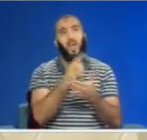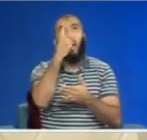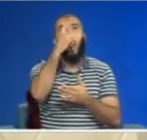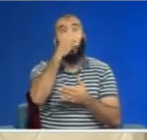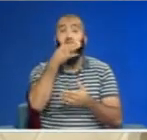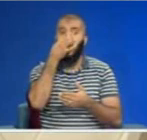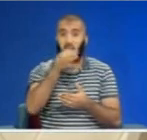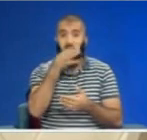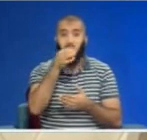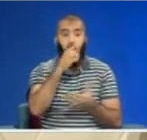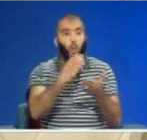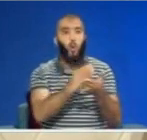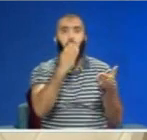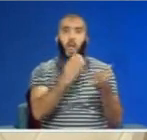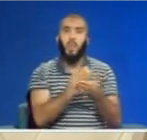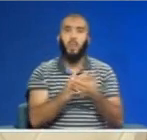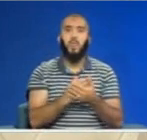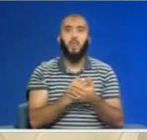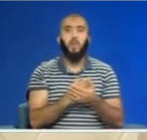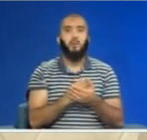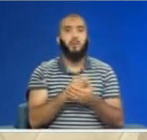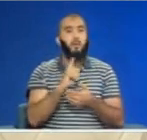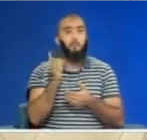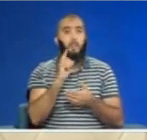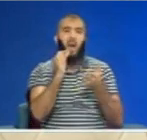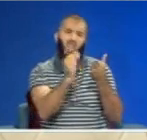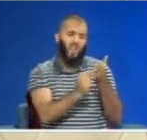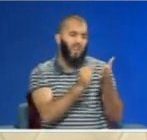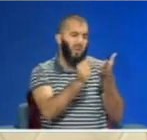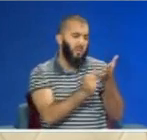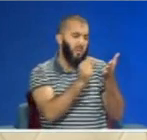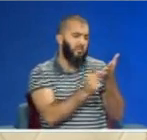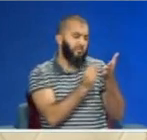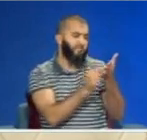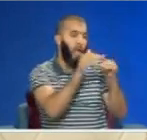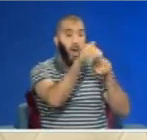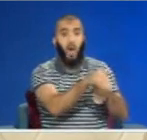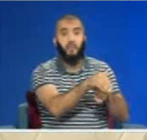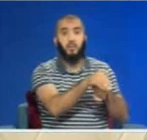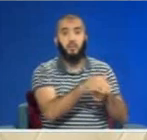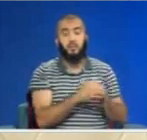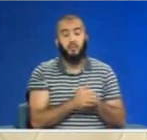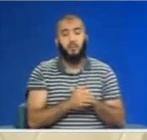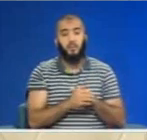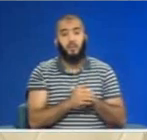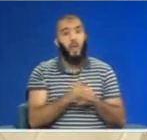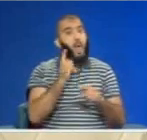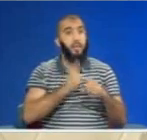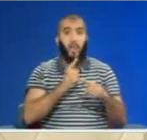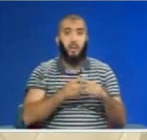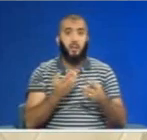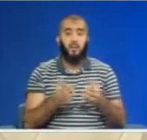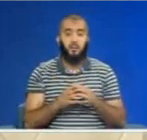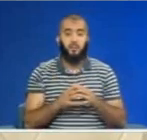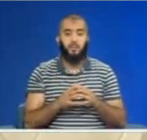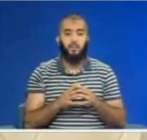والقرآن مقدس، لا نهينه ونكتبه على القبور، هذه إهانة للقرآن، لا يجوز الكتابة على